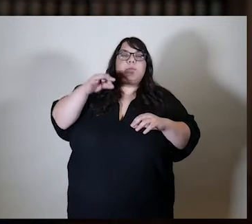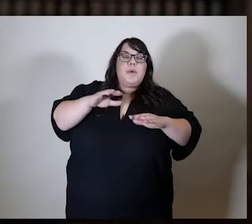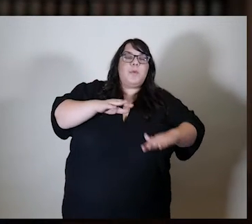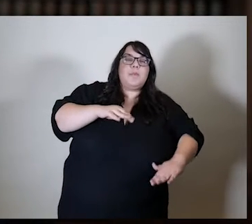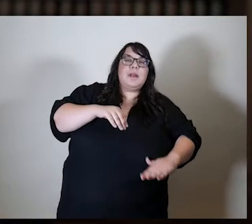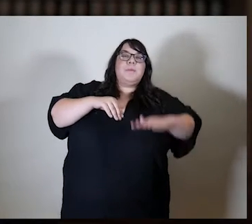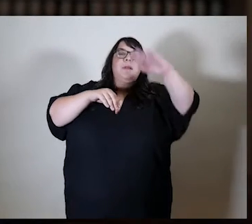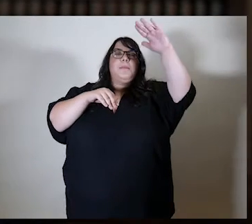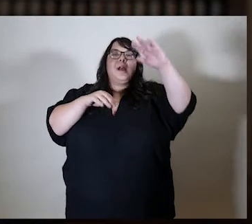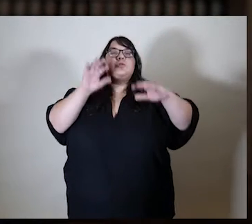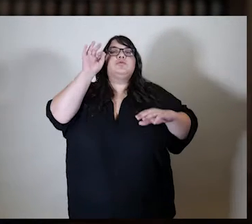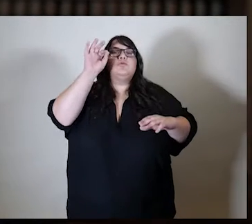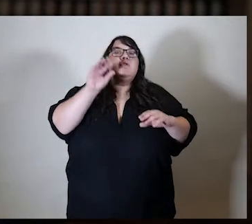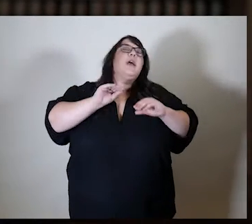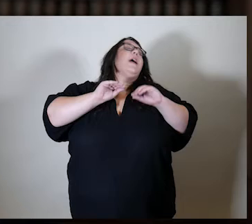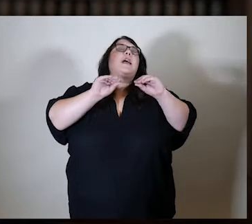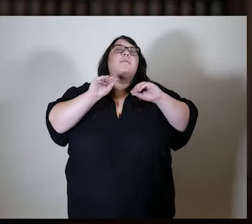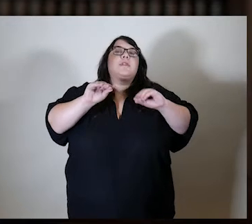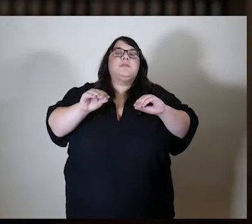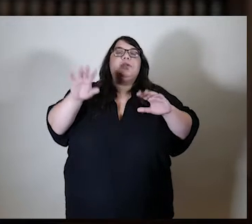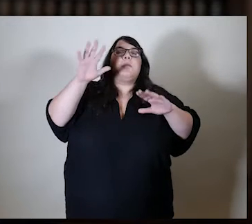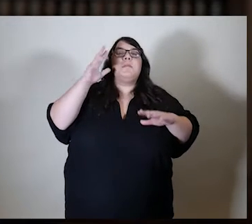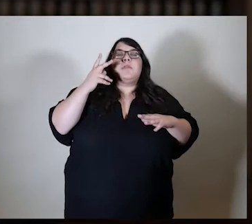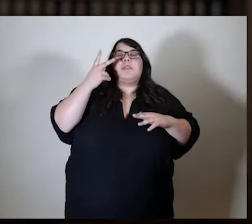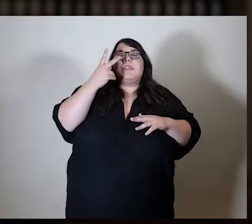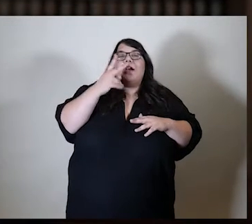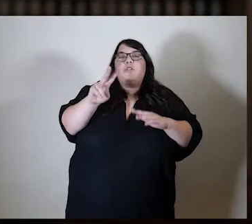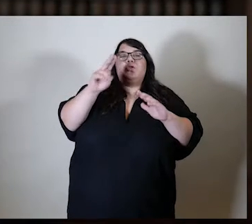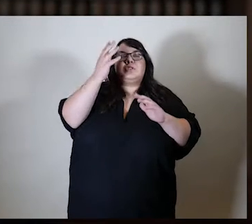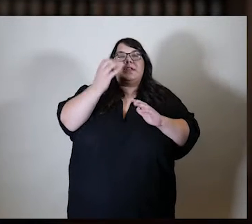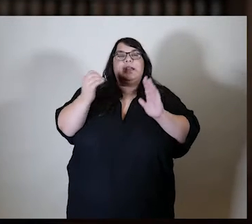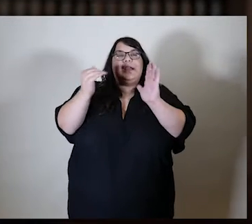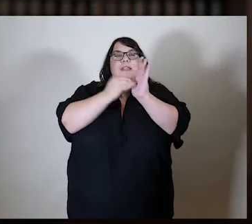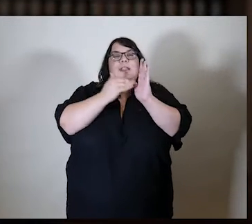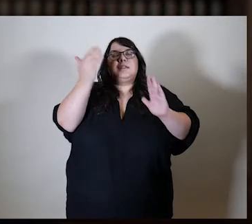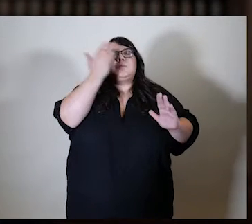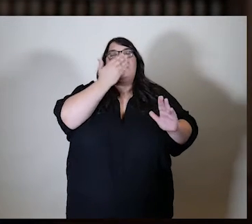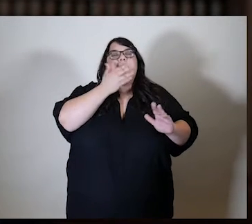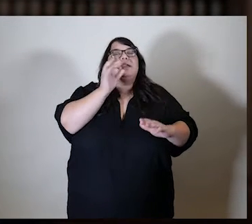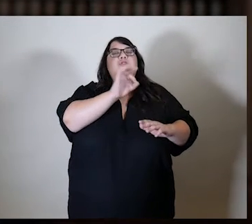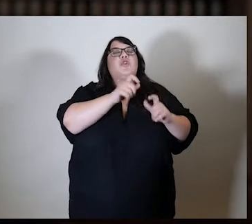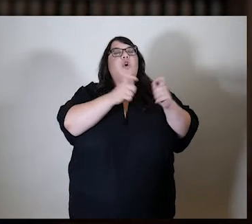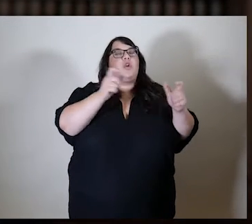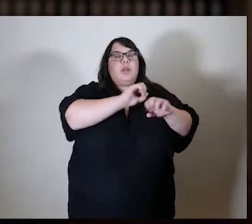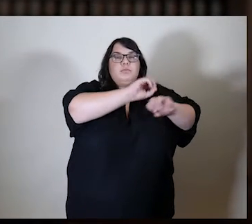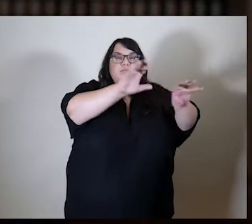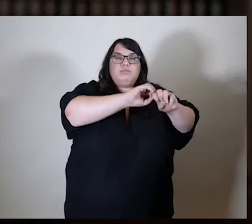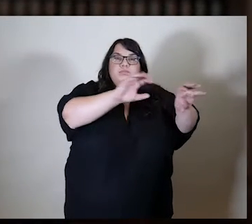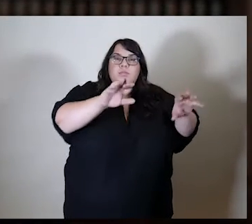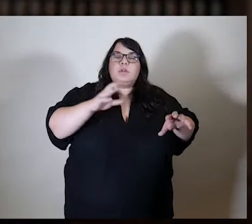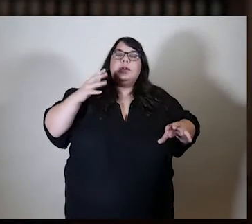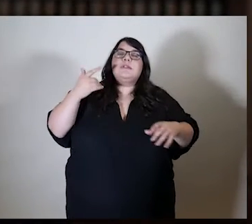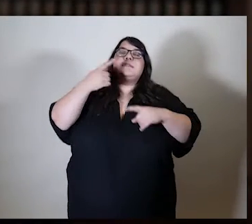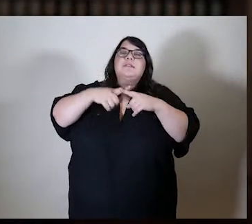την ευαισθητοποίηση και εκπαίδευση μικρών και μεγάλων, έχοντας εκπαιδεύσει πάνω από 240.000 μαθητές